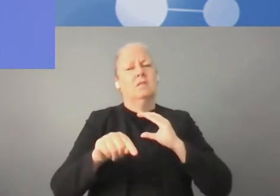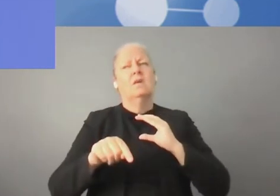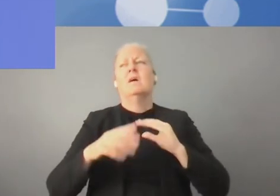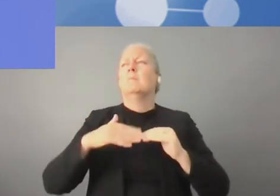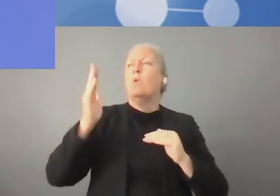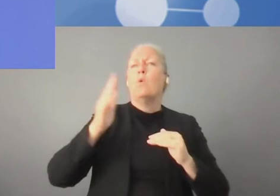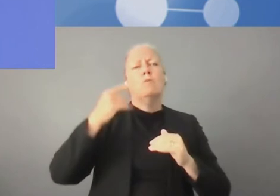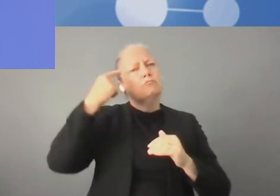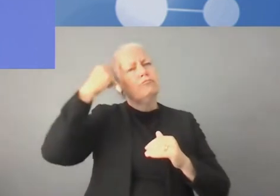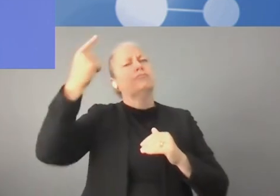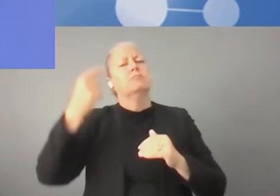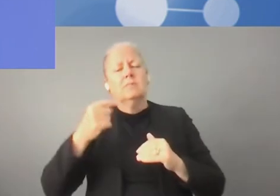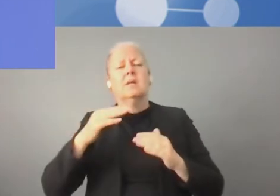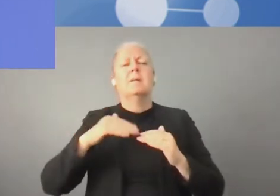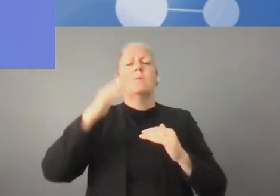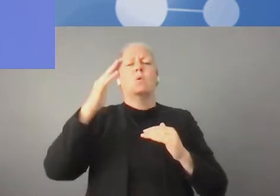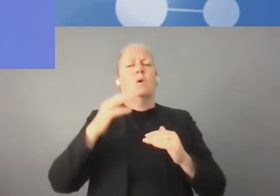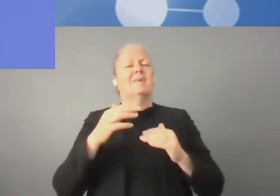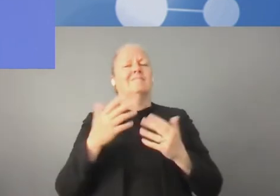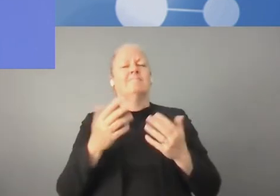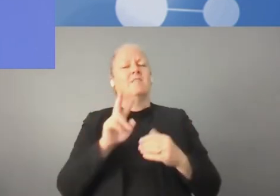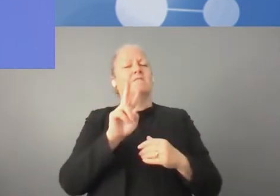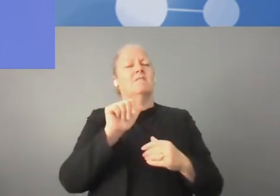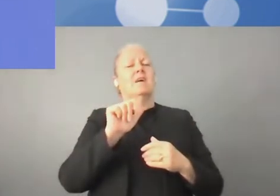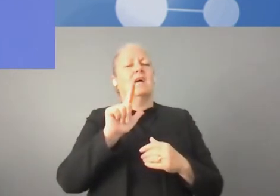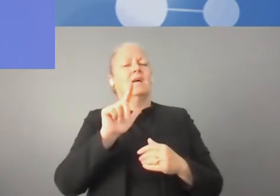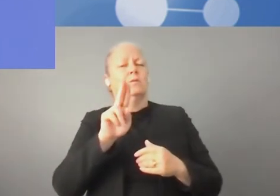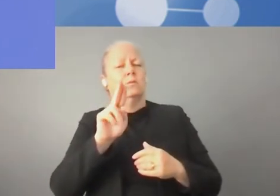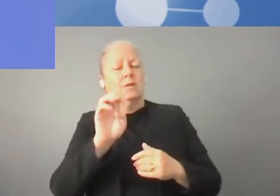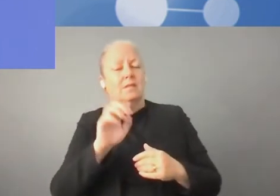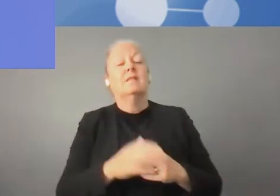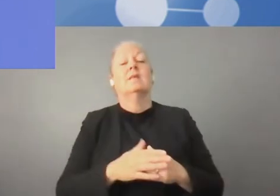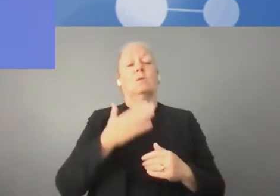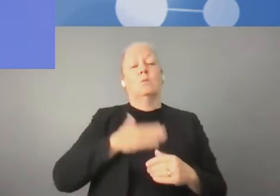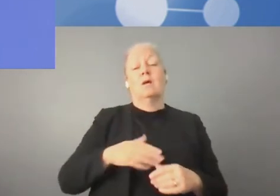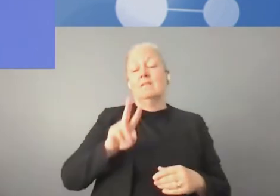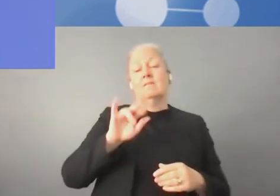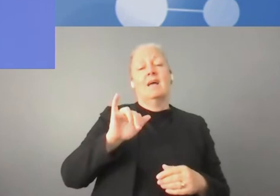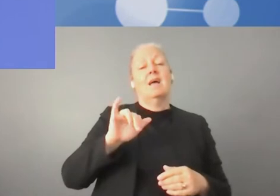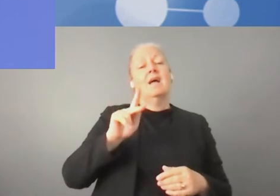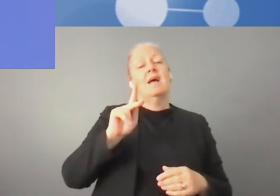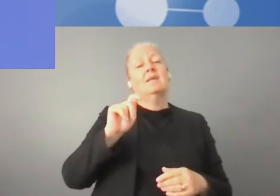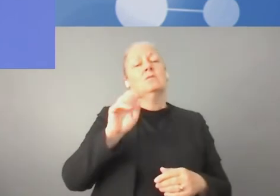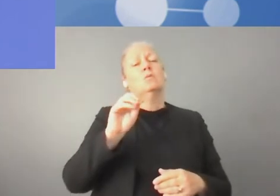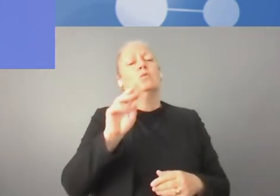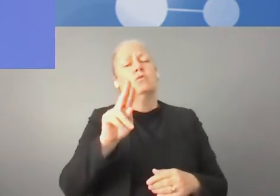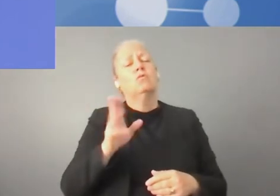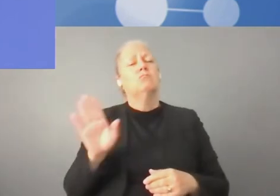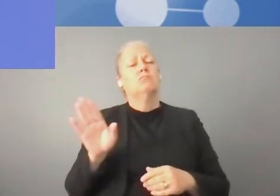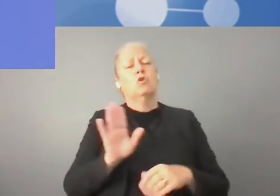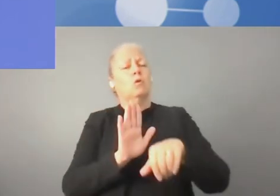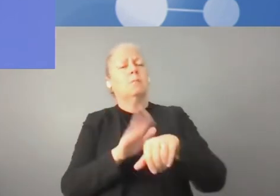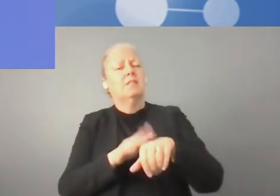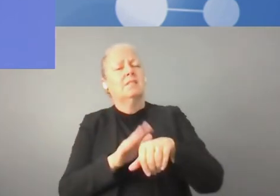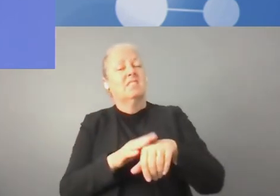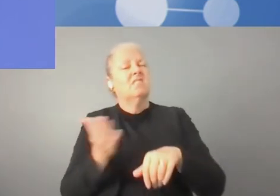把30,000学校连接到高速网络。除了这个之外，我们给创